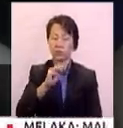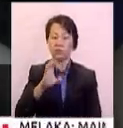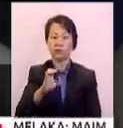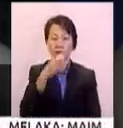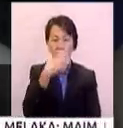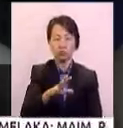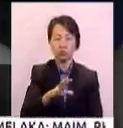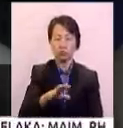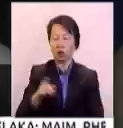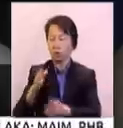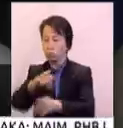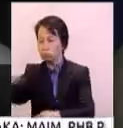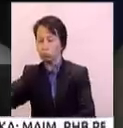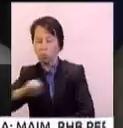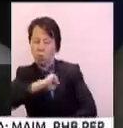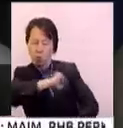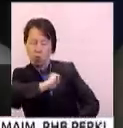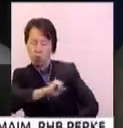telah menerima tentangan